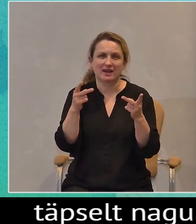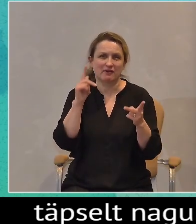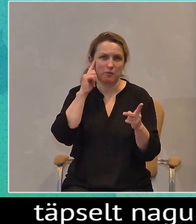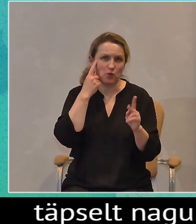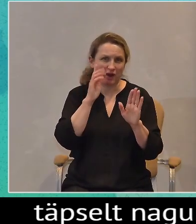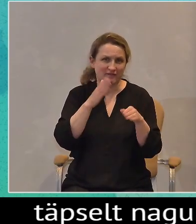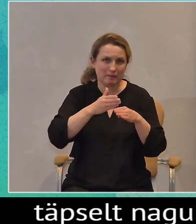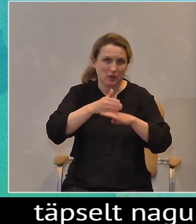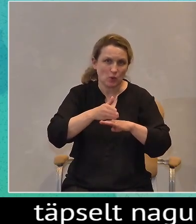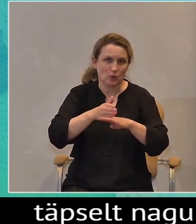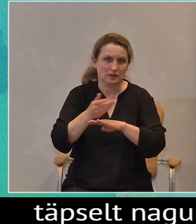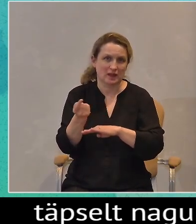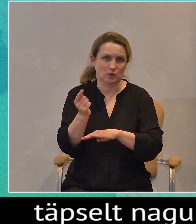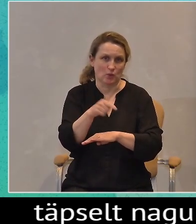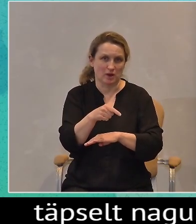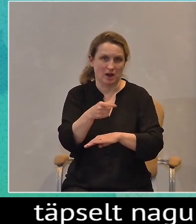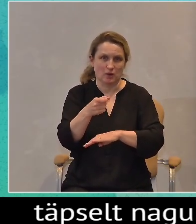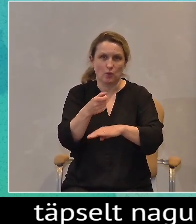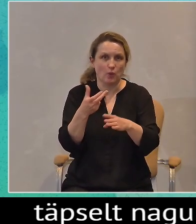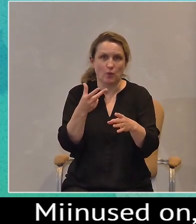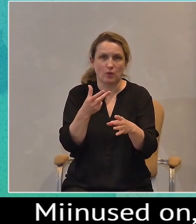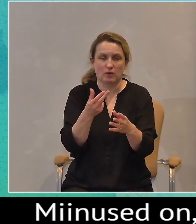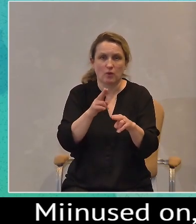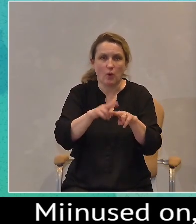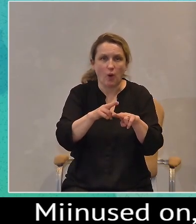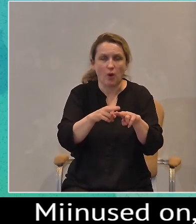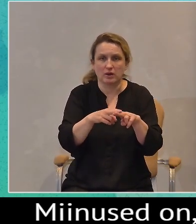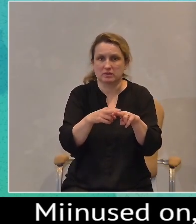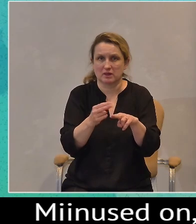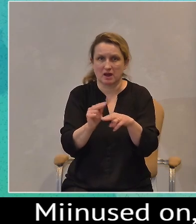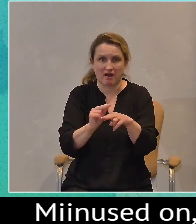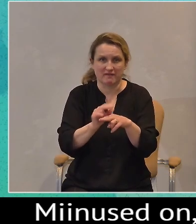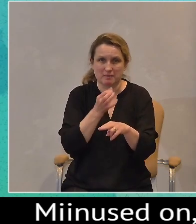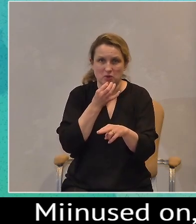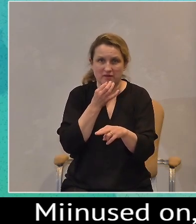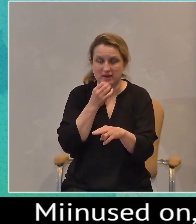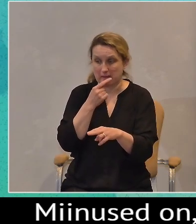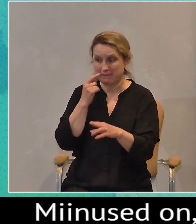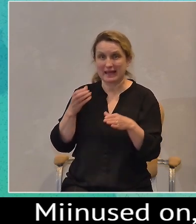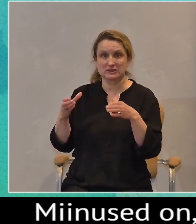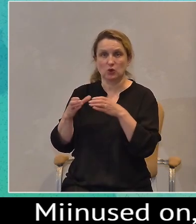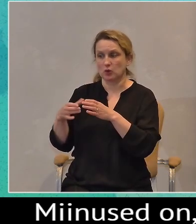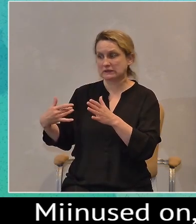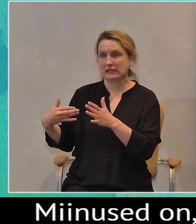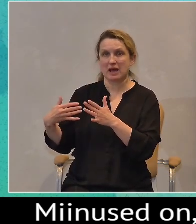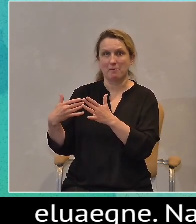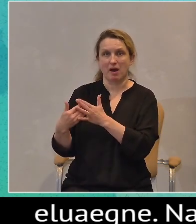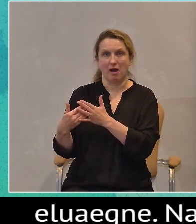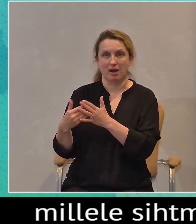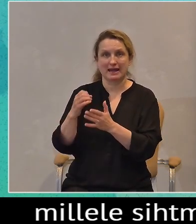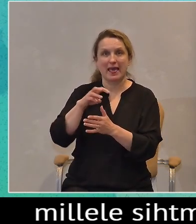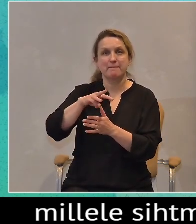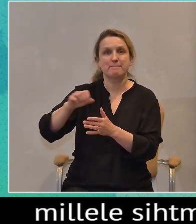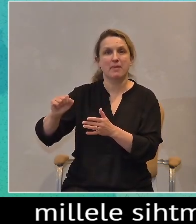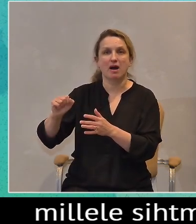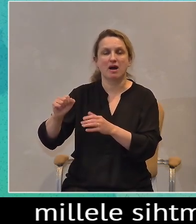tegelikult sihtmärgistatud ravi veel ei ole. Siin on näha kõik see meeskond, kes seni on emmaga